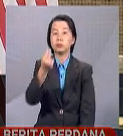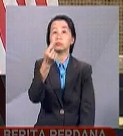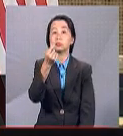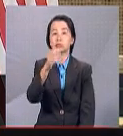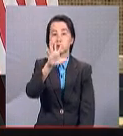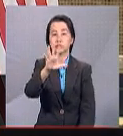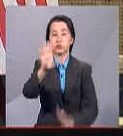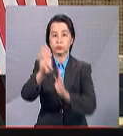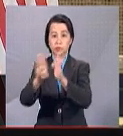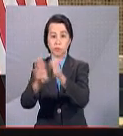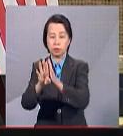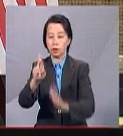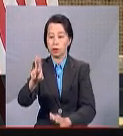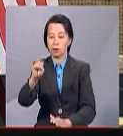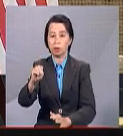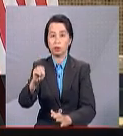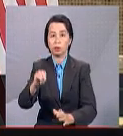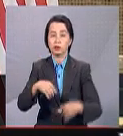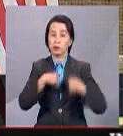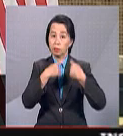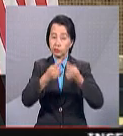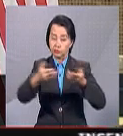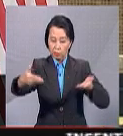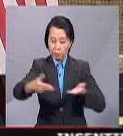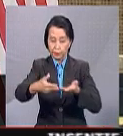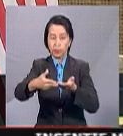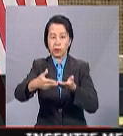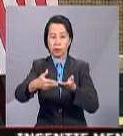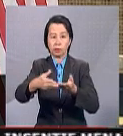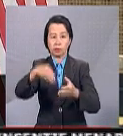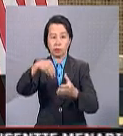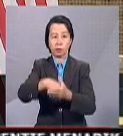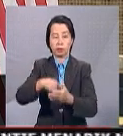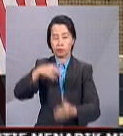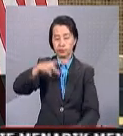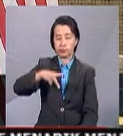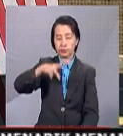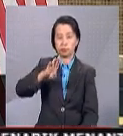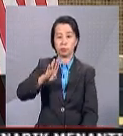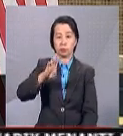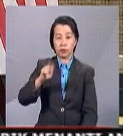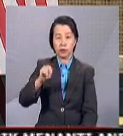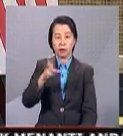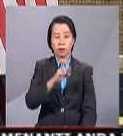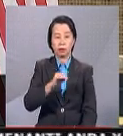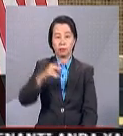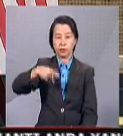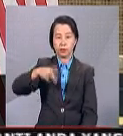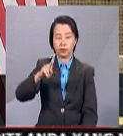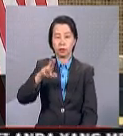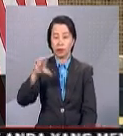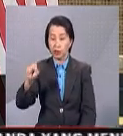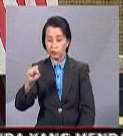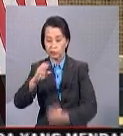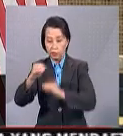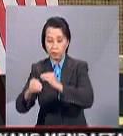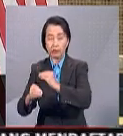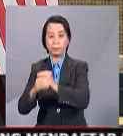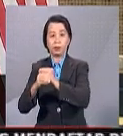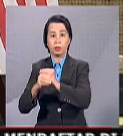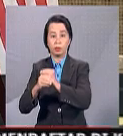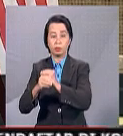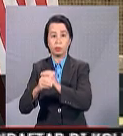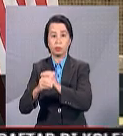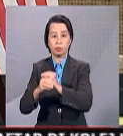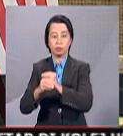rigid Hai sejak diperkenalkan dalam feces al-hakim dan prihatin pics tambahan